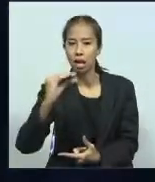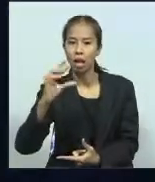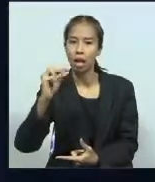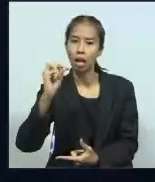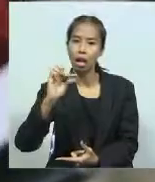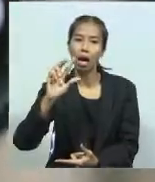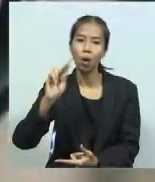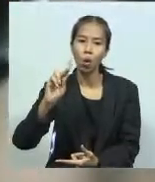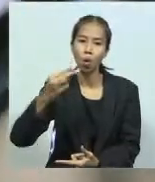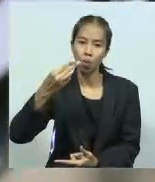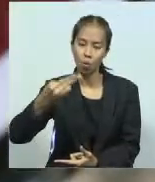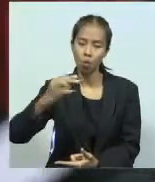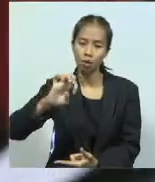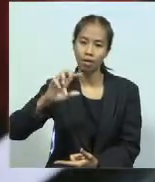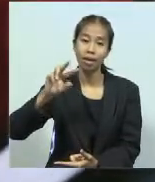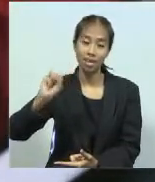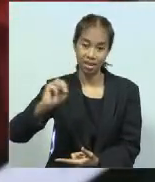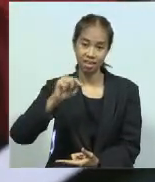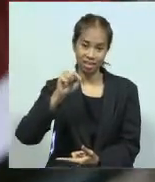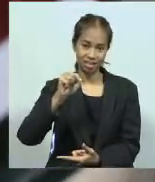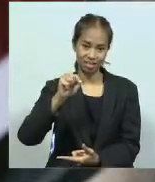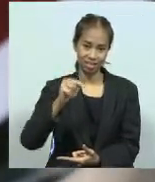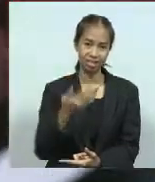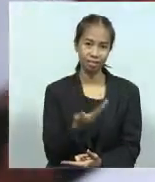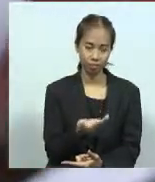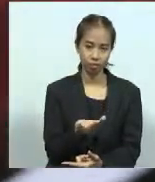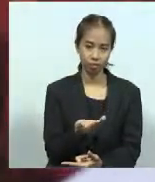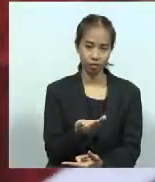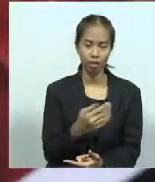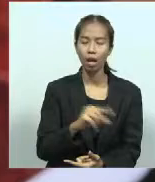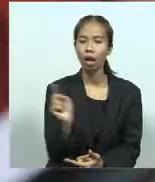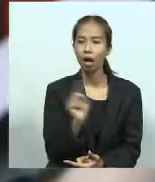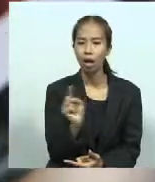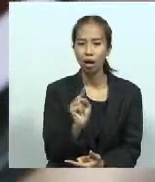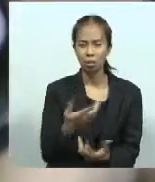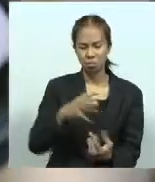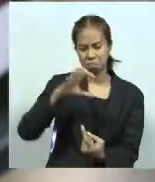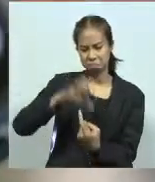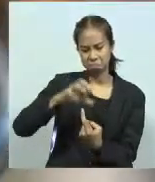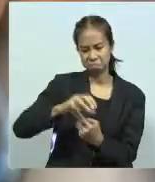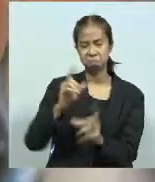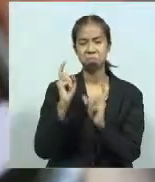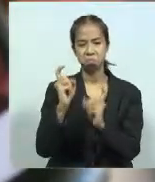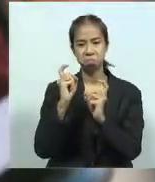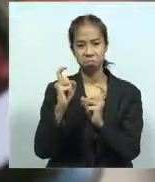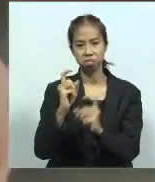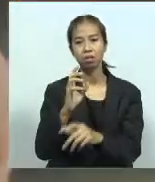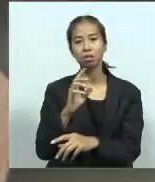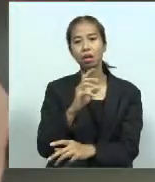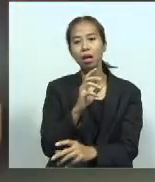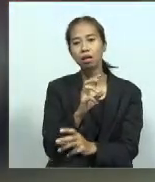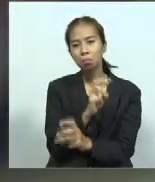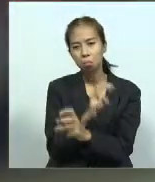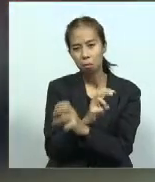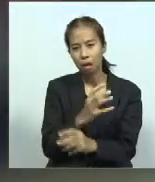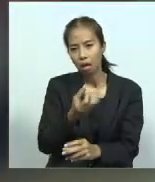ตีนตันค่ะซึ่งเป็นเห็ดสายพันธุ์เดียวกับเห็ดอะแมนิต้าซึ่งมีสารพิษอะมาท็อกซินนะคะเป็นพิษที่ทำ